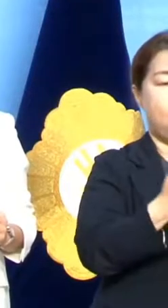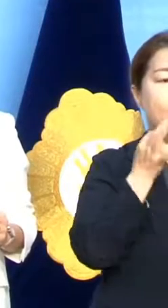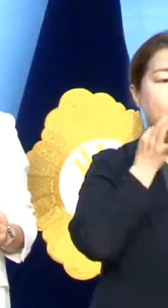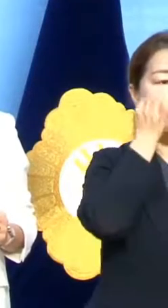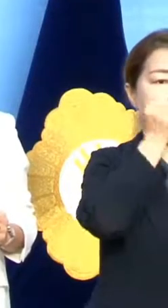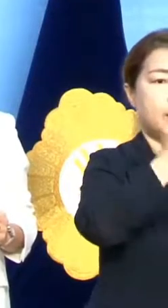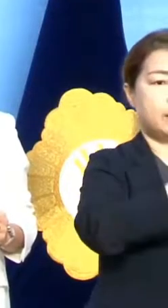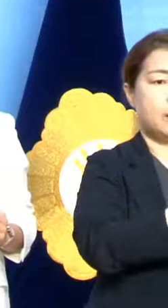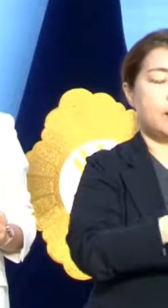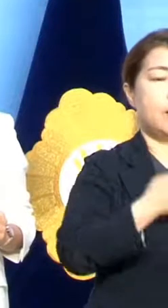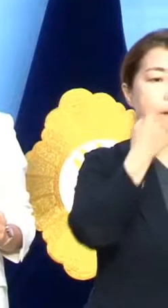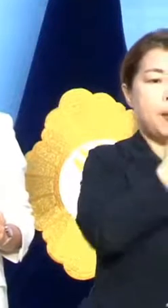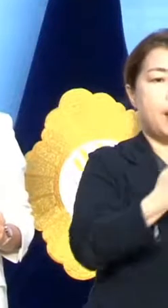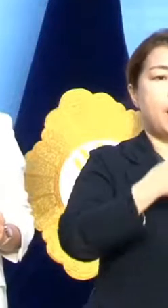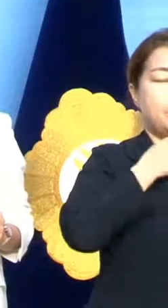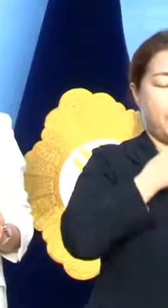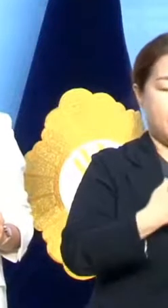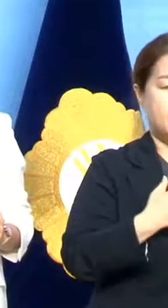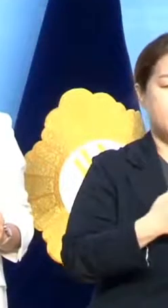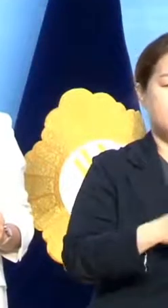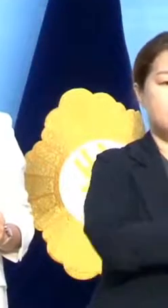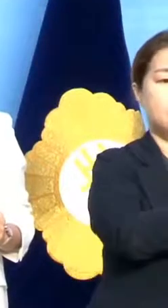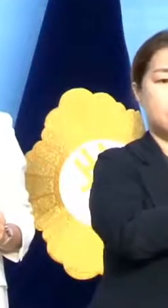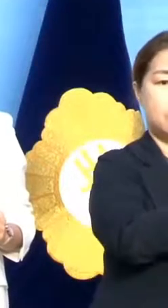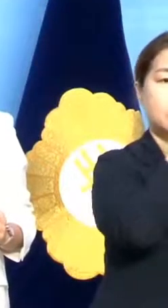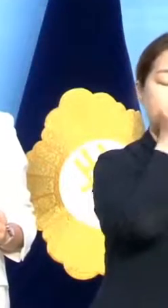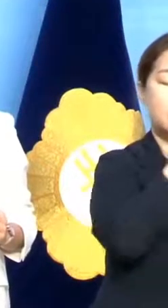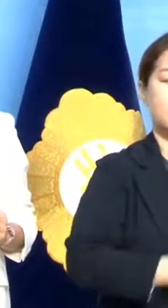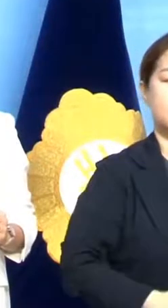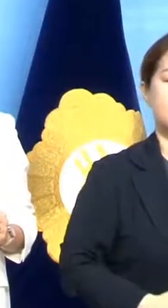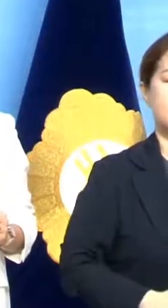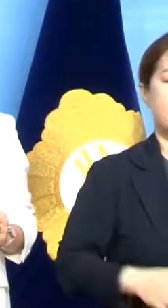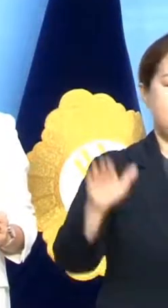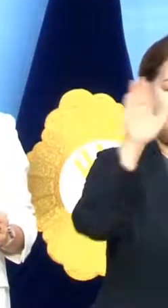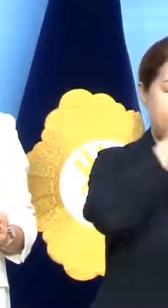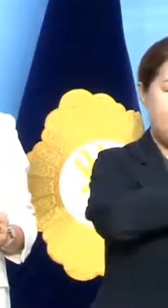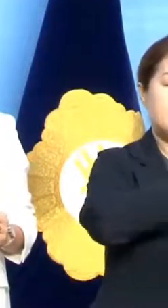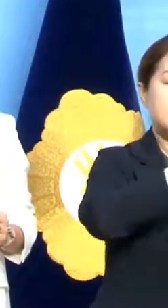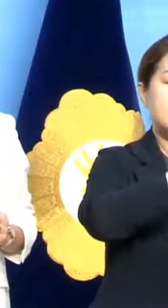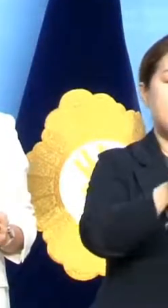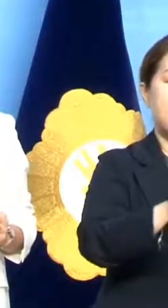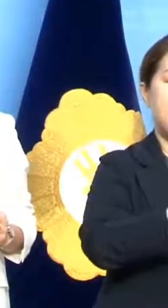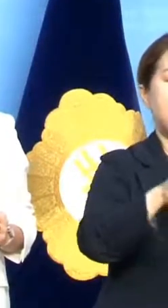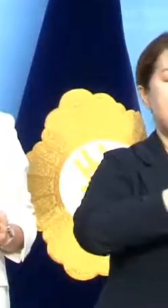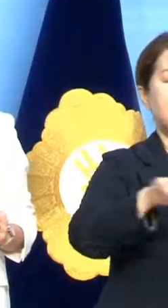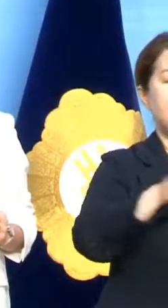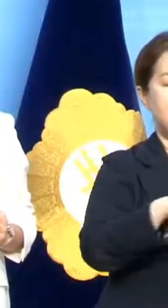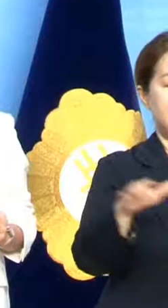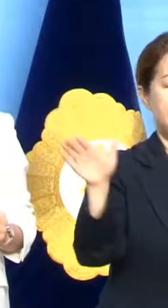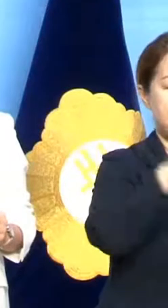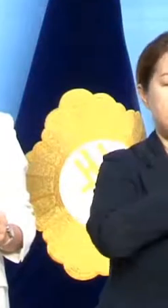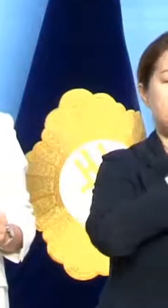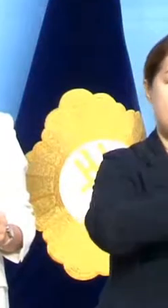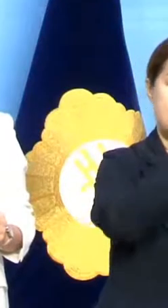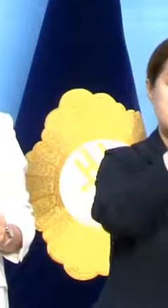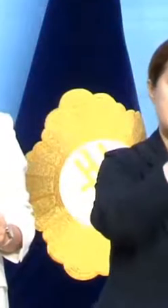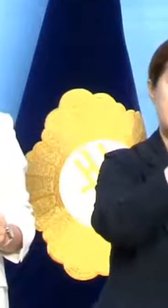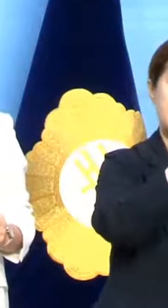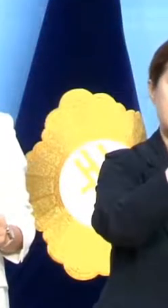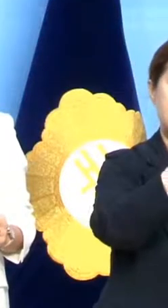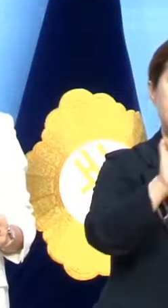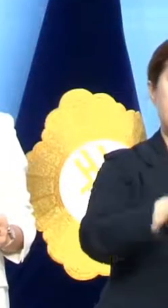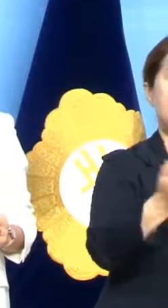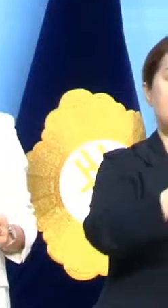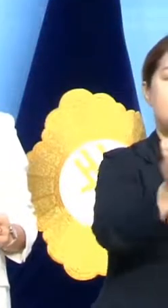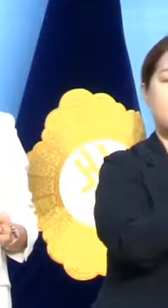이런 말도 안되는 터무니 없는 내용으로 채워져 있습니다 심야시간 이라 함은 통상 저녁 10시를 일컫는 용어입니다